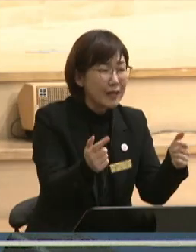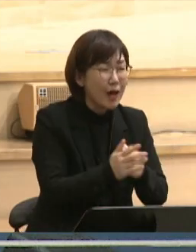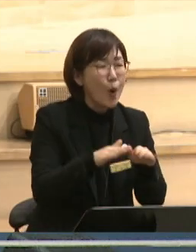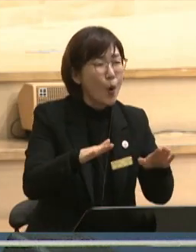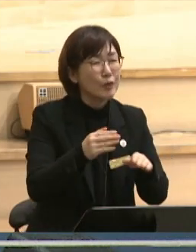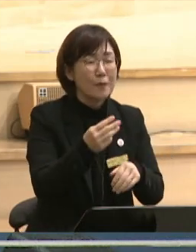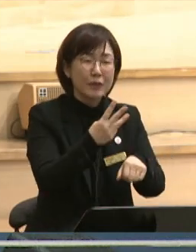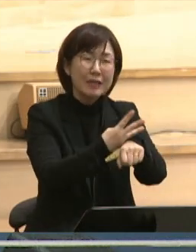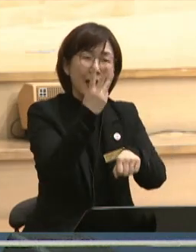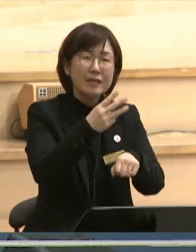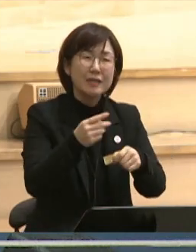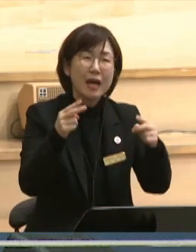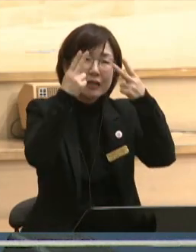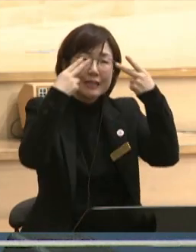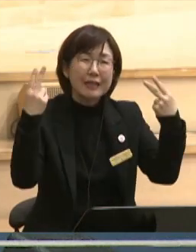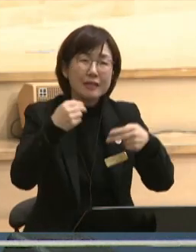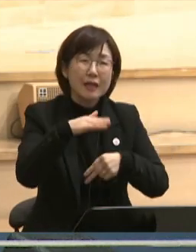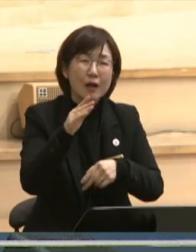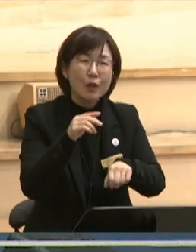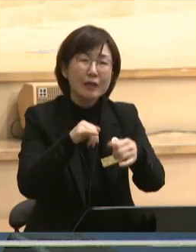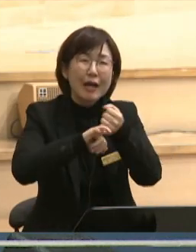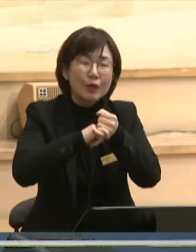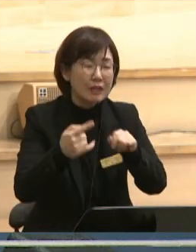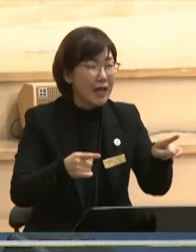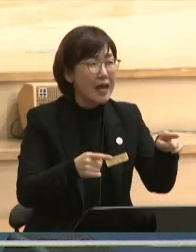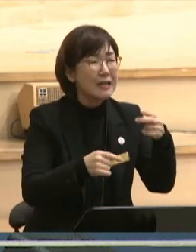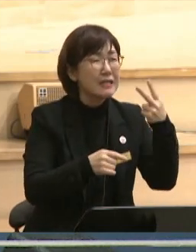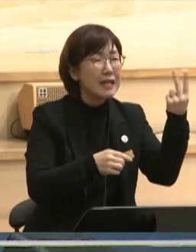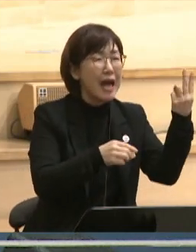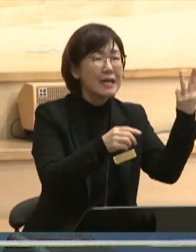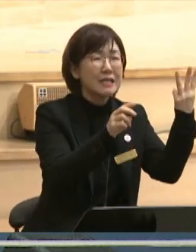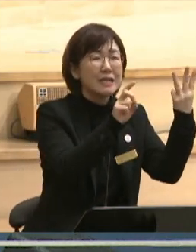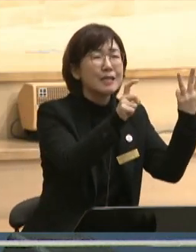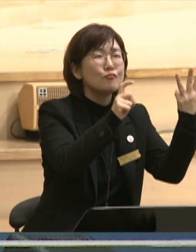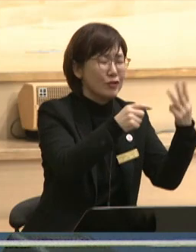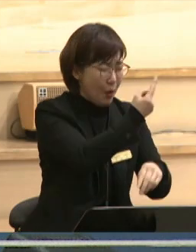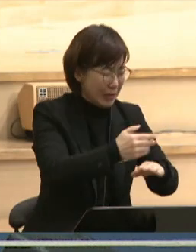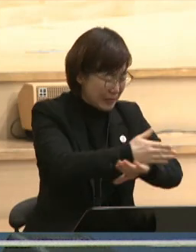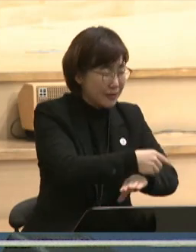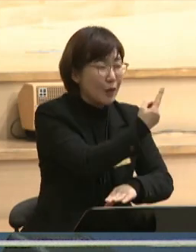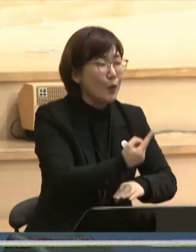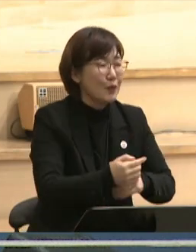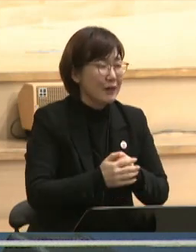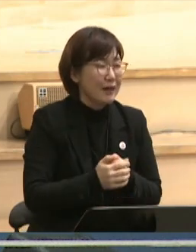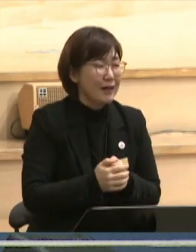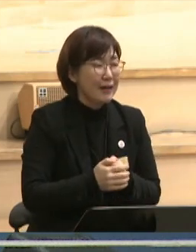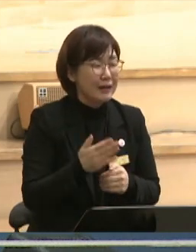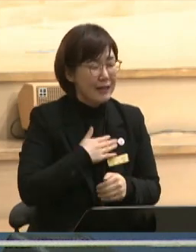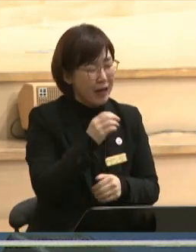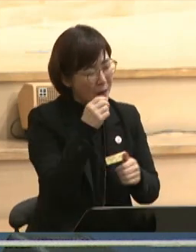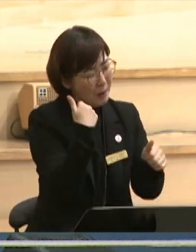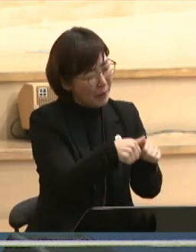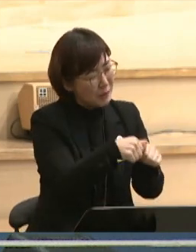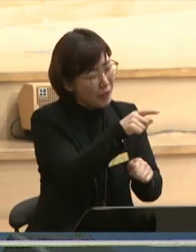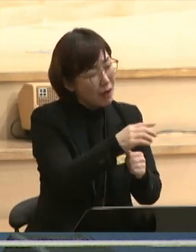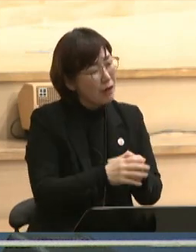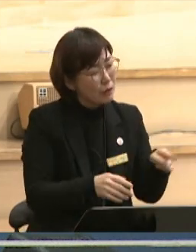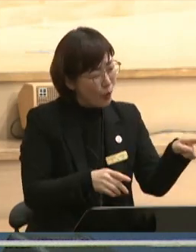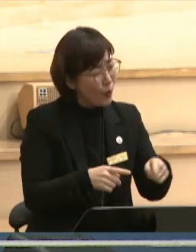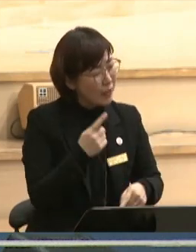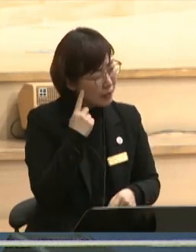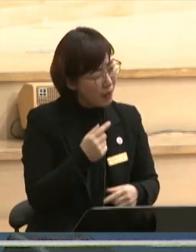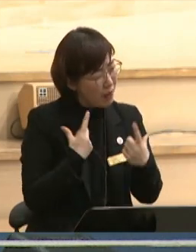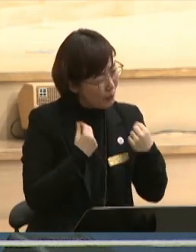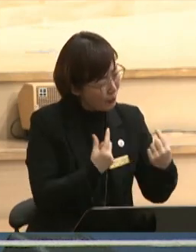3시에 장례식에 가기로 했는데 3시 10분에 오더라고 그래서 제가 그랬습니다 당신은 어떻게 이렇게